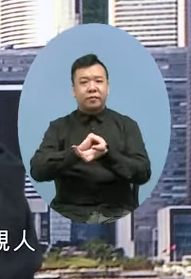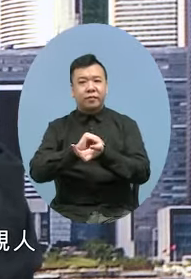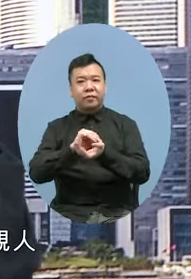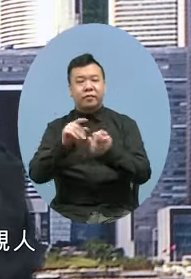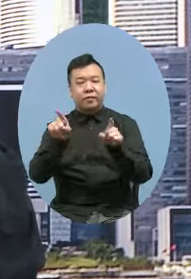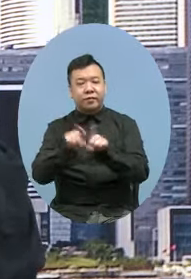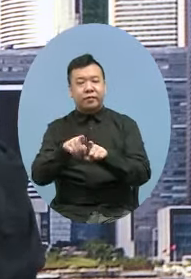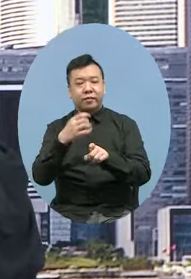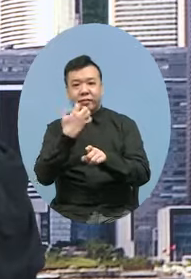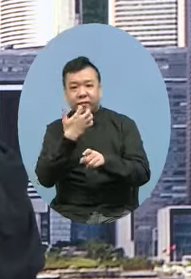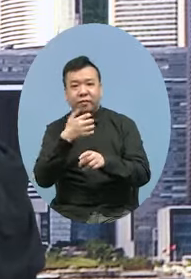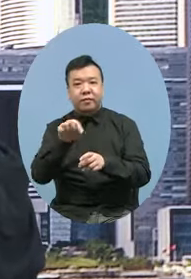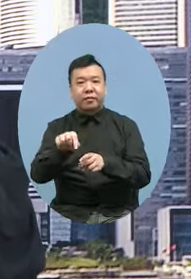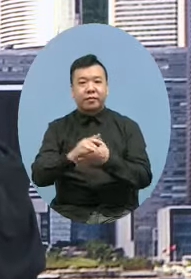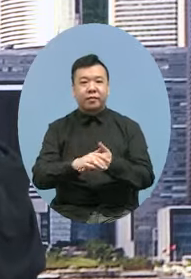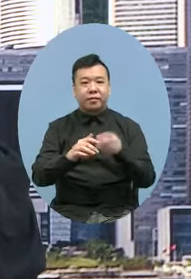企人啦。第